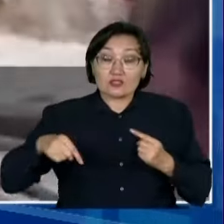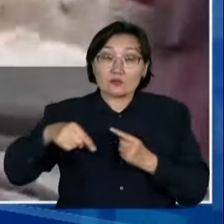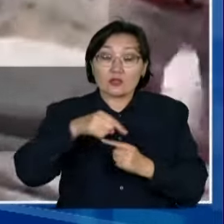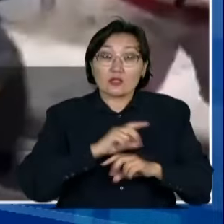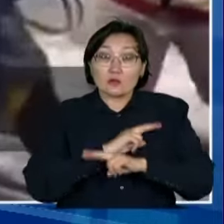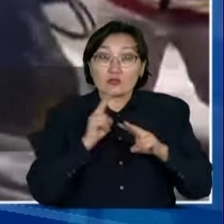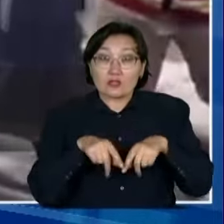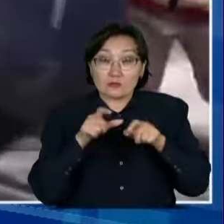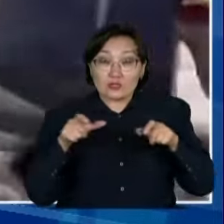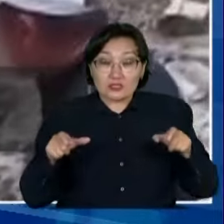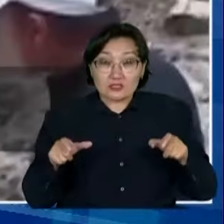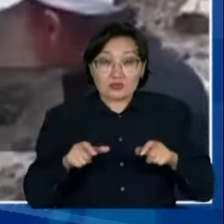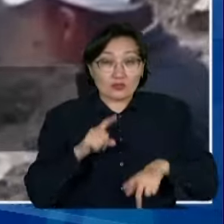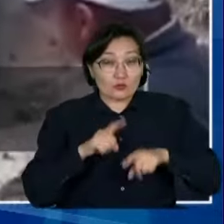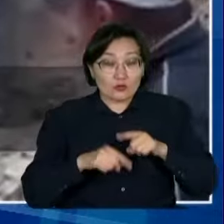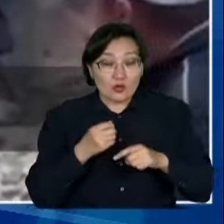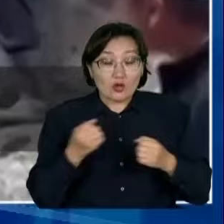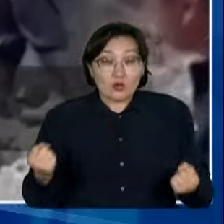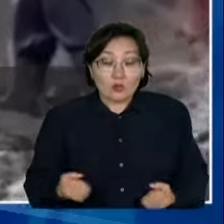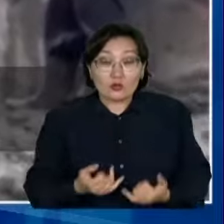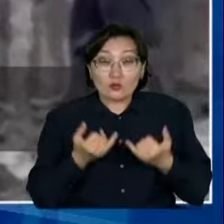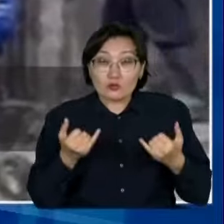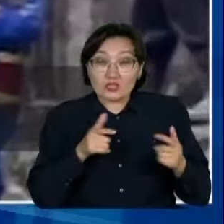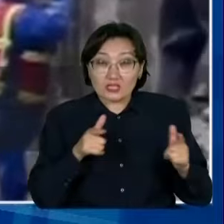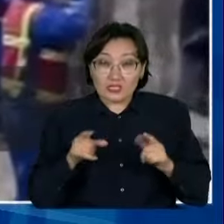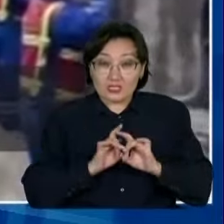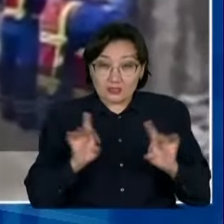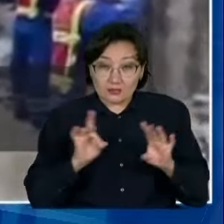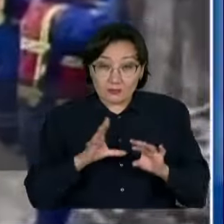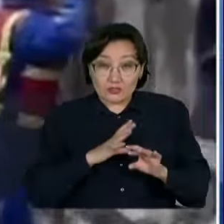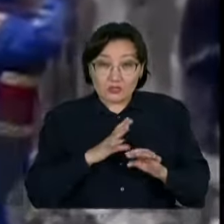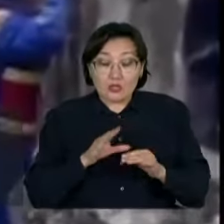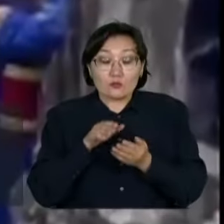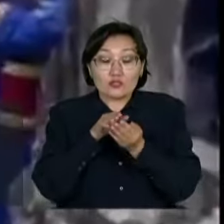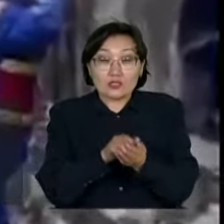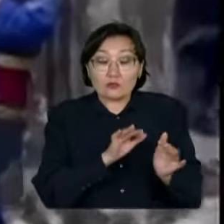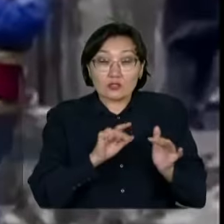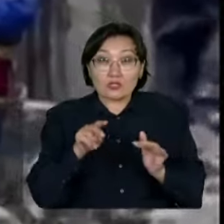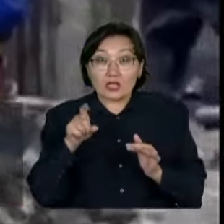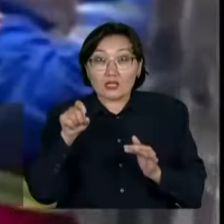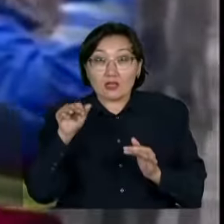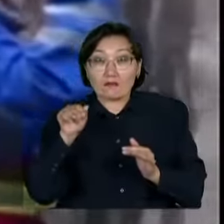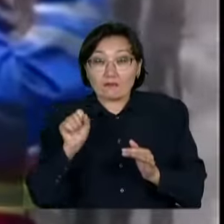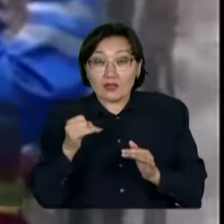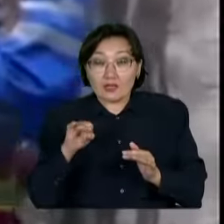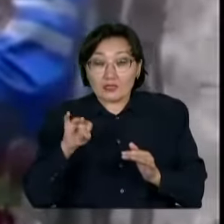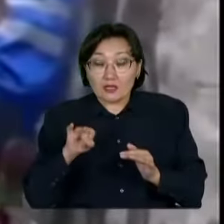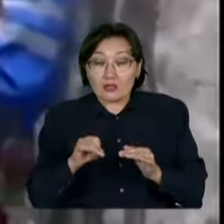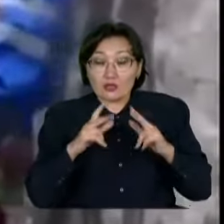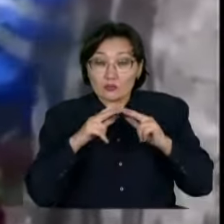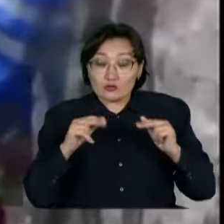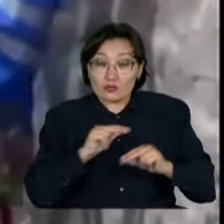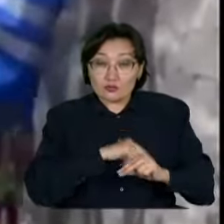қаза тапқандардың жақындарына қолдау көрсетуге дайын екендерін айтып отыр. Ал жерлеу рәсімін Халифа Алтай мешітінің